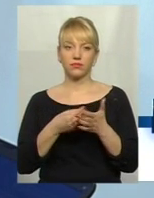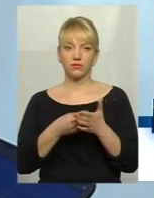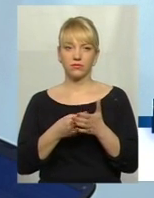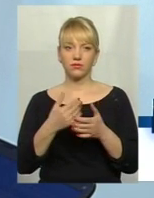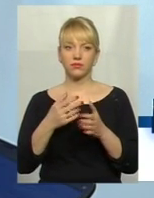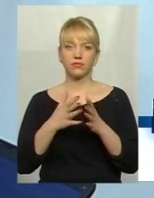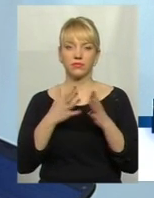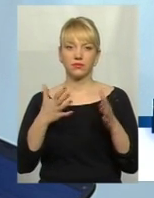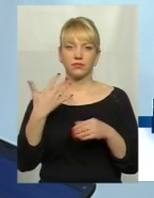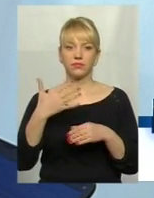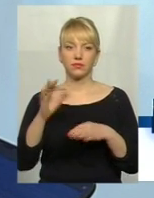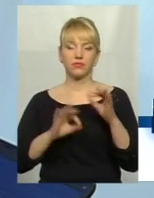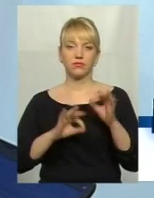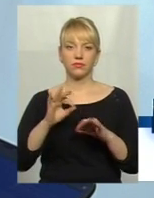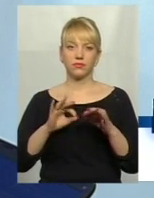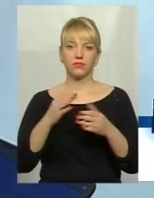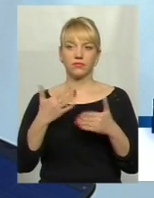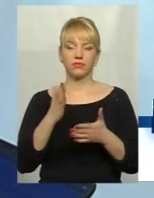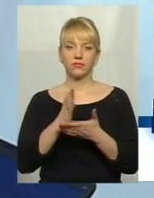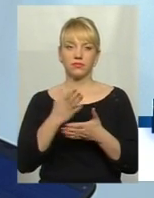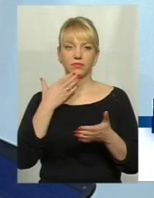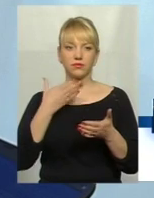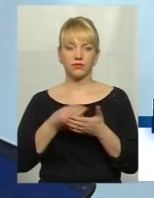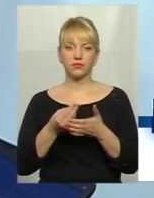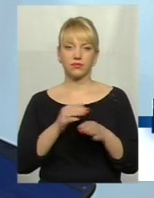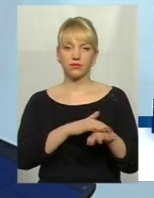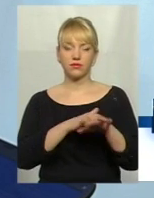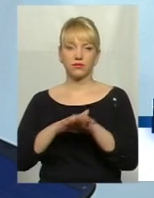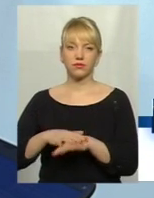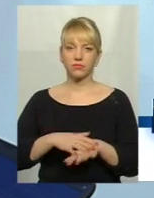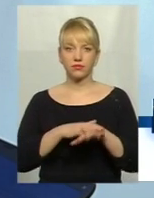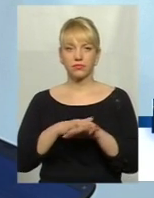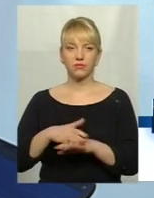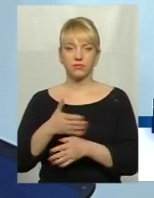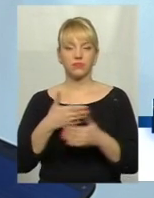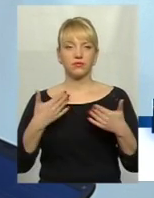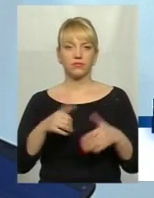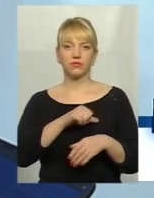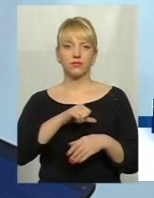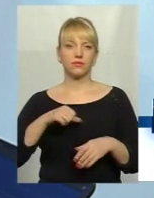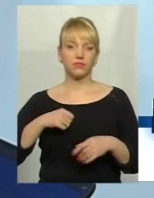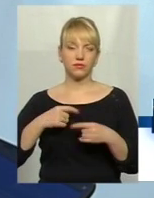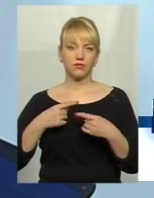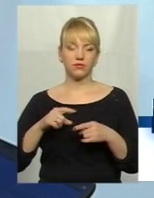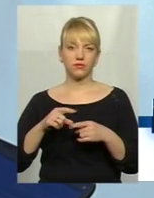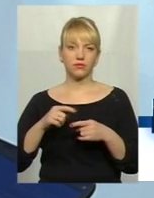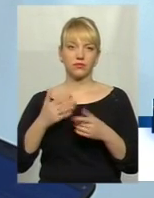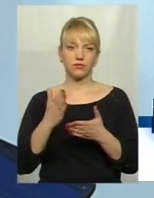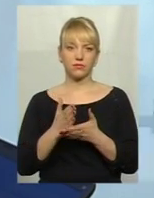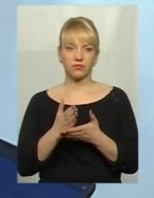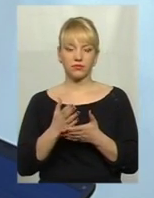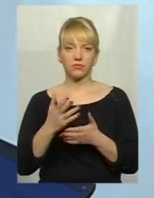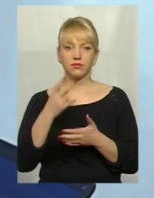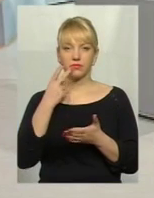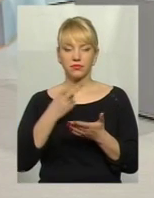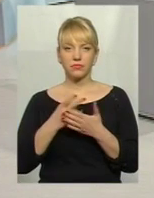більше 50% ми вже маємо власних надходжень. Тобто ми вже стали більш самодостатньою,